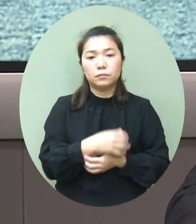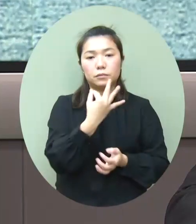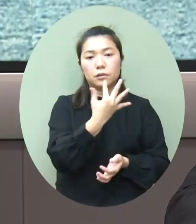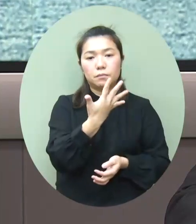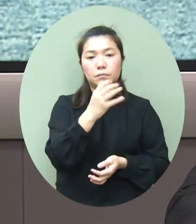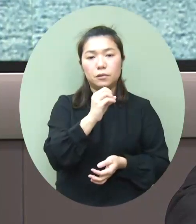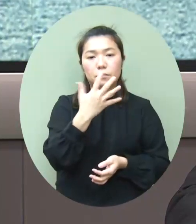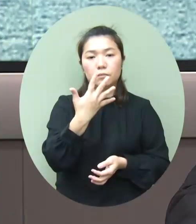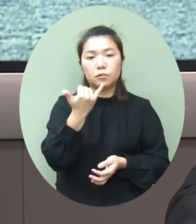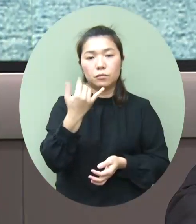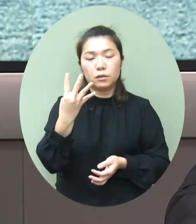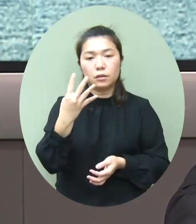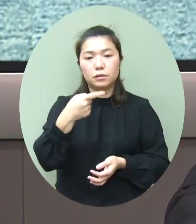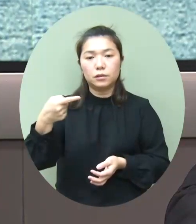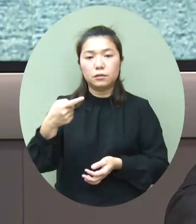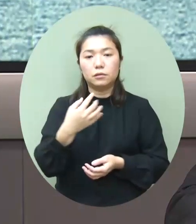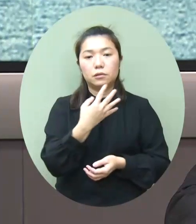52523例，就是